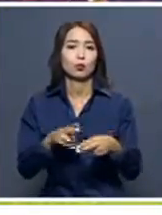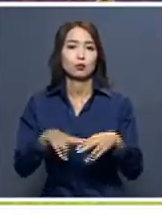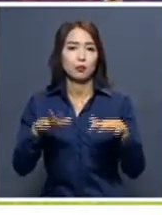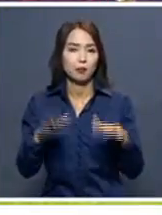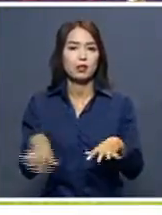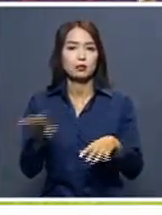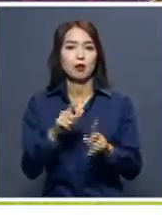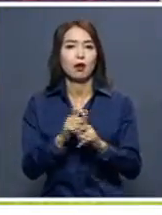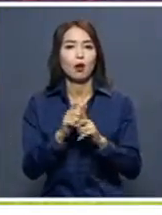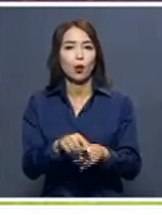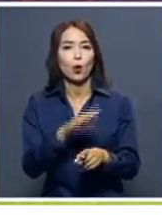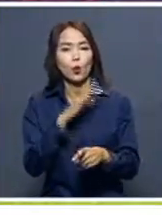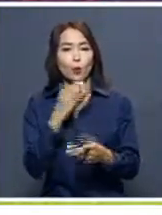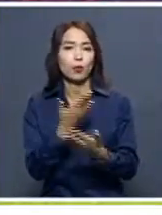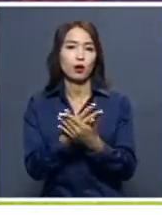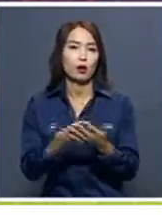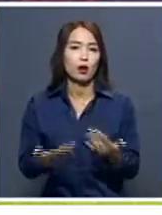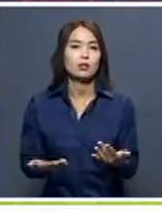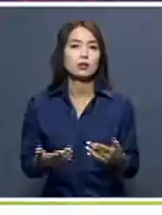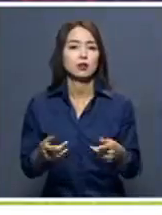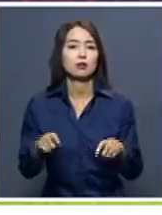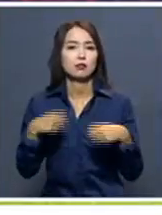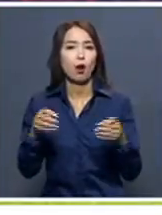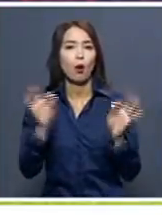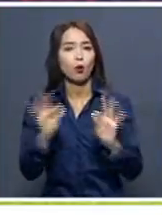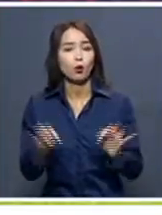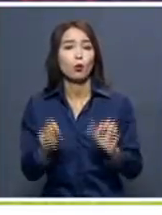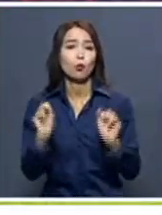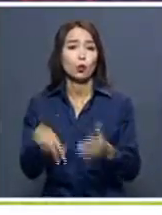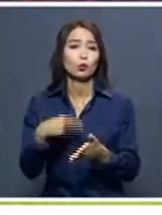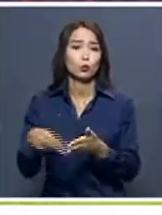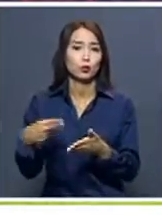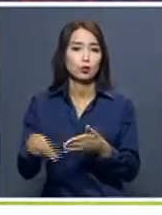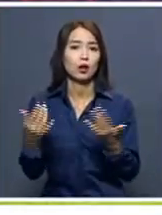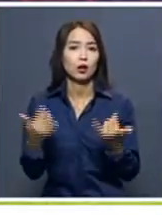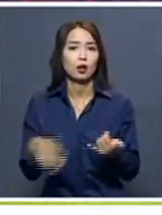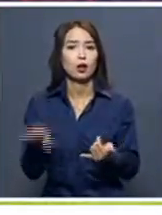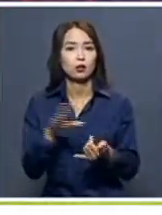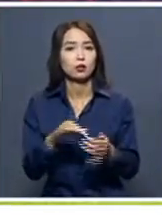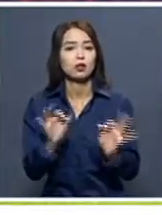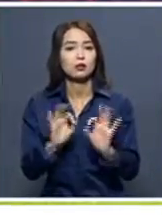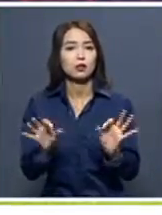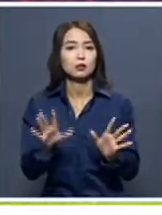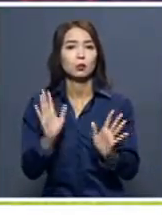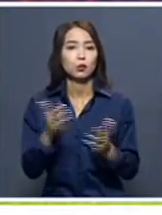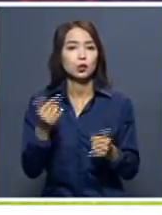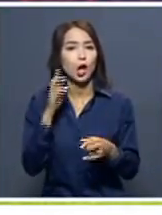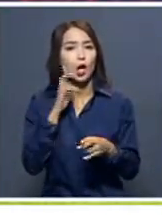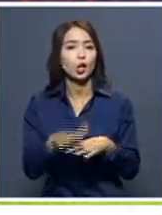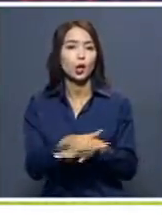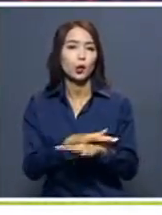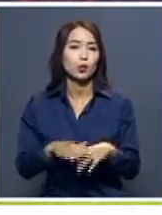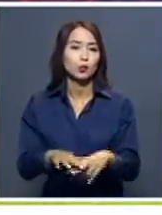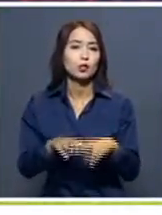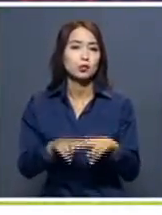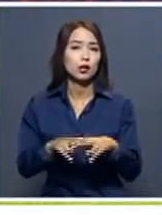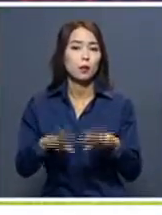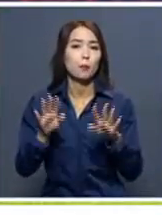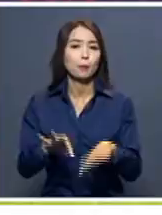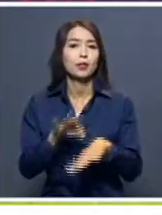ұлттық кәдесыйлар мен түрлі сувенирлер сатып ала алады. Ал мен айта кетейін, биыл Елорда күнін